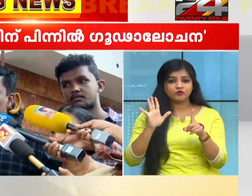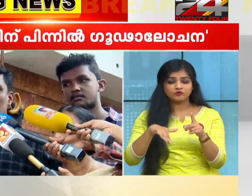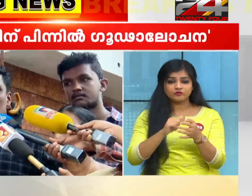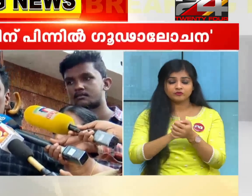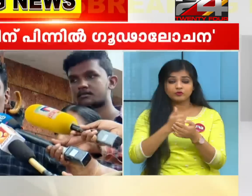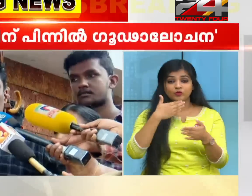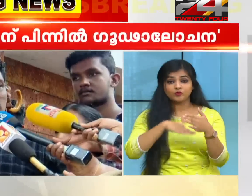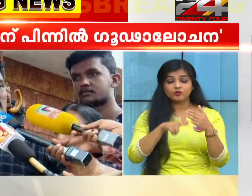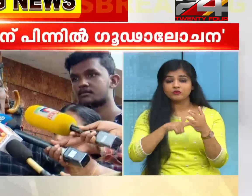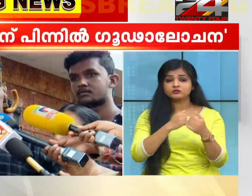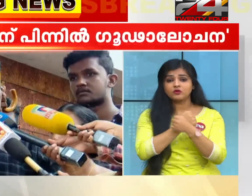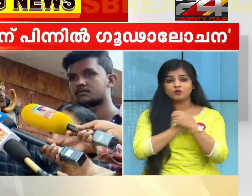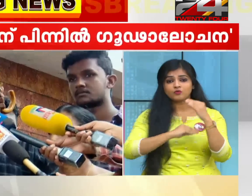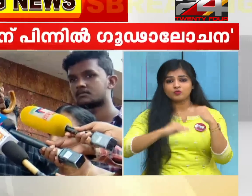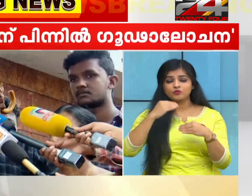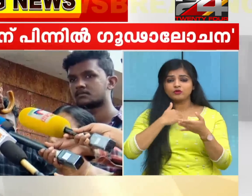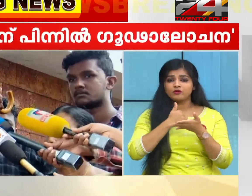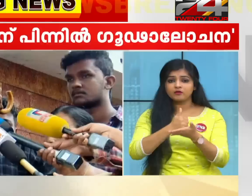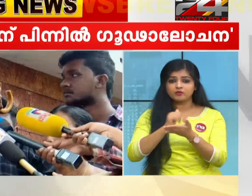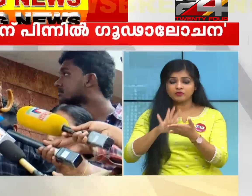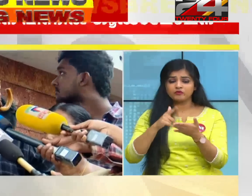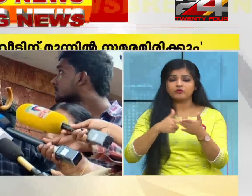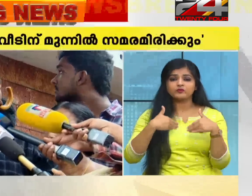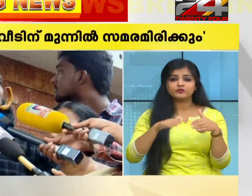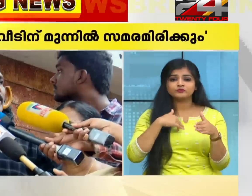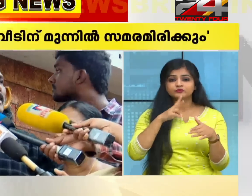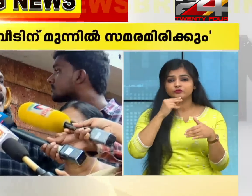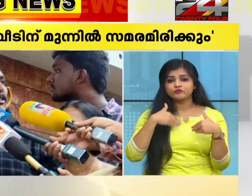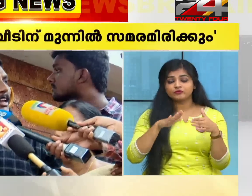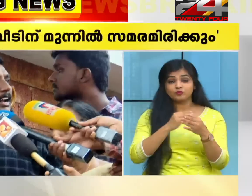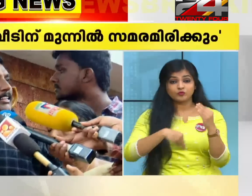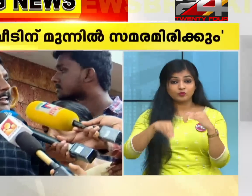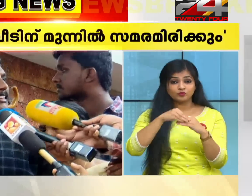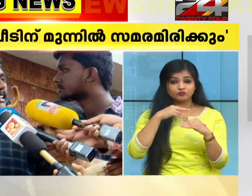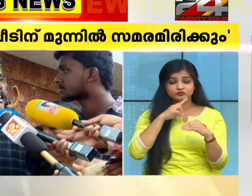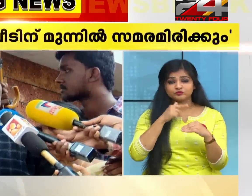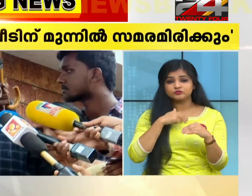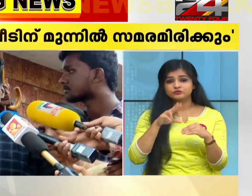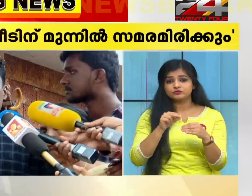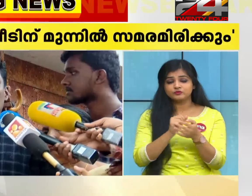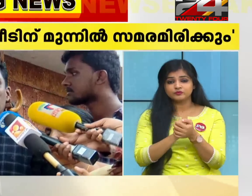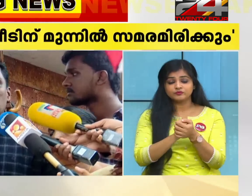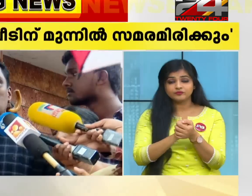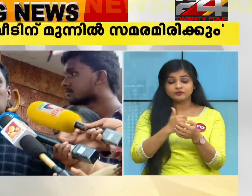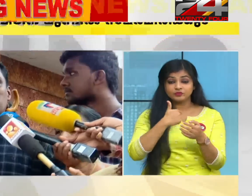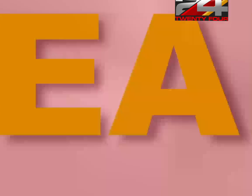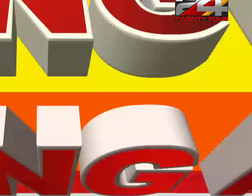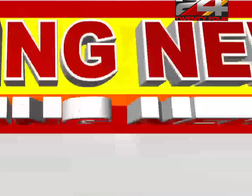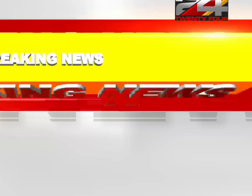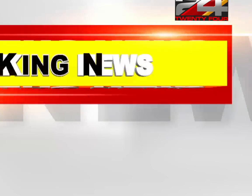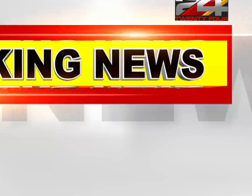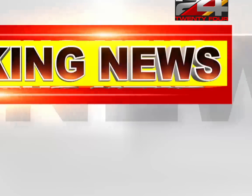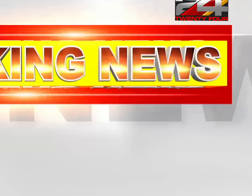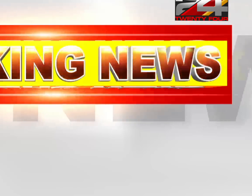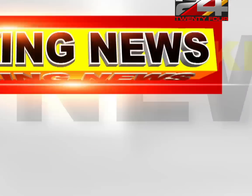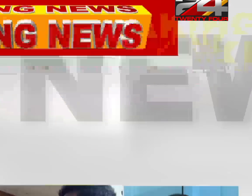സ്നേഹമുണ്ട്. ആ സ്നേഹത്തിൻ്റെ അടിസ്ഥാനത്തിൽ മാത്രമേ എനിക്ക് സംസാരിക്കാനുള്ളൂ, അതിനപ്പുറത്തില്ല. അതുതന്നെയാണ് ഞാൻ എന്ത് ചെയ്യുന്നത്. എൻ്റെ പേരിൽ ചാർത്തപ്പെട്ടിട്ടുള്ള ഇത്രയും